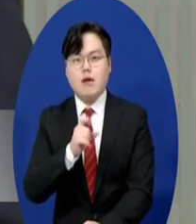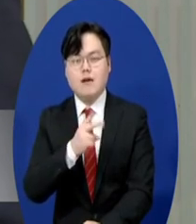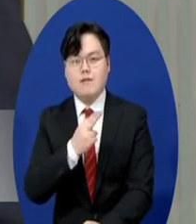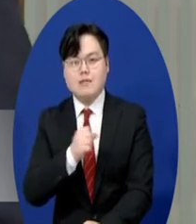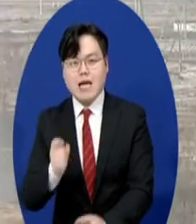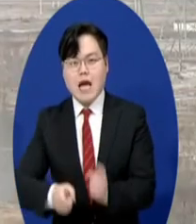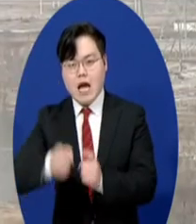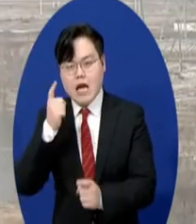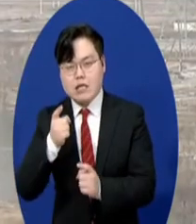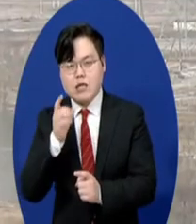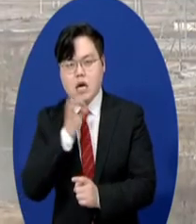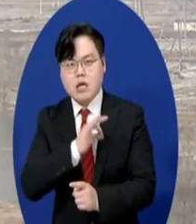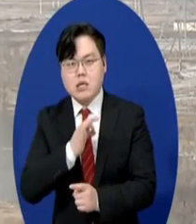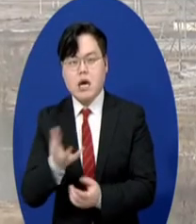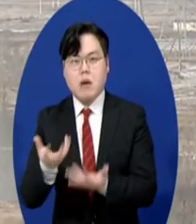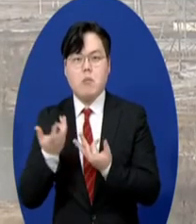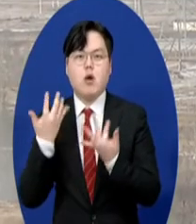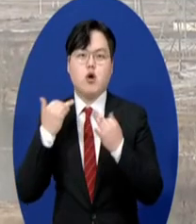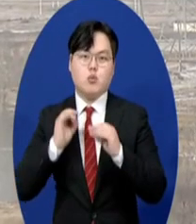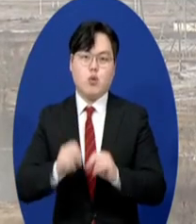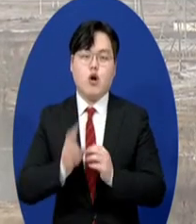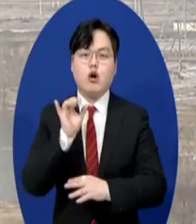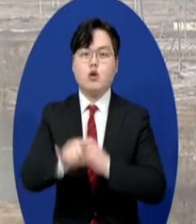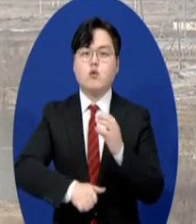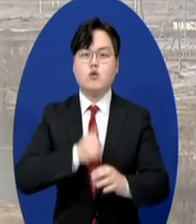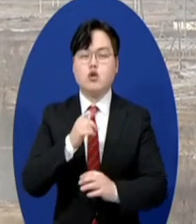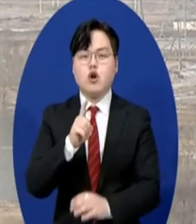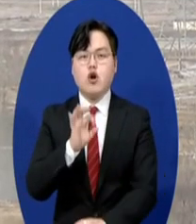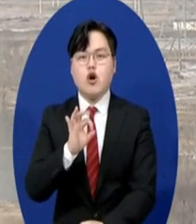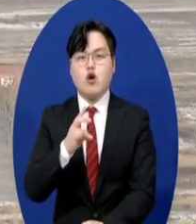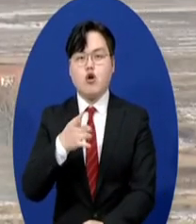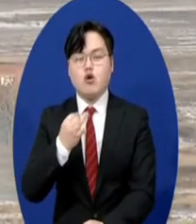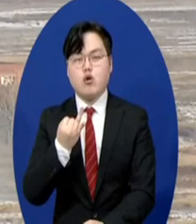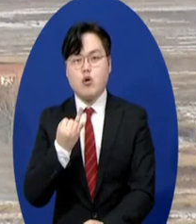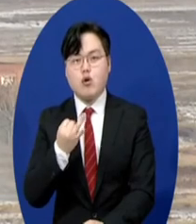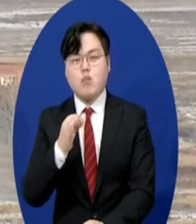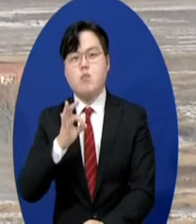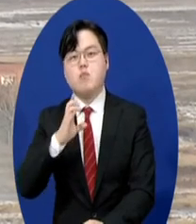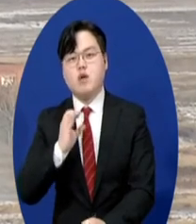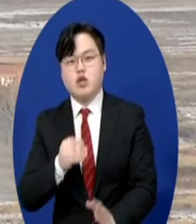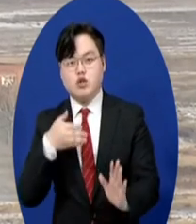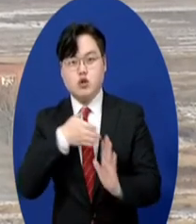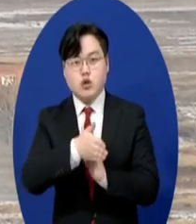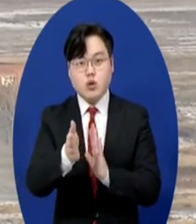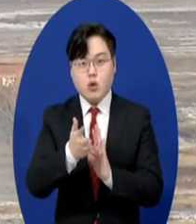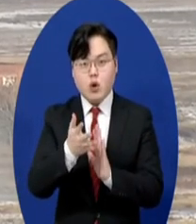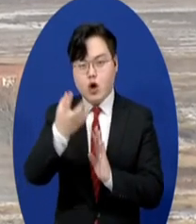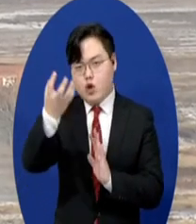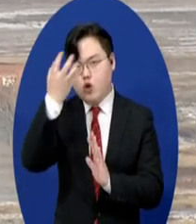өгөөж хүртэх юм боломж хүртэх юм а. Олон улсын жишгээр хөрөнгийн биржүүд төрийн харьяалалгүйгээр үйл ажиллагаа